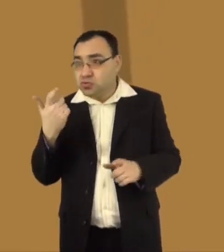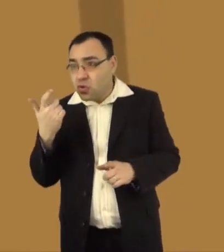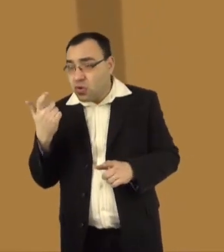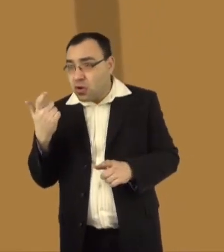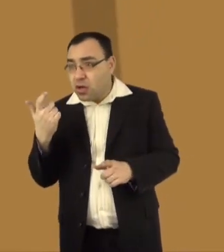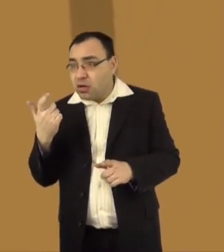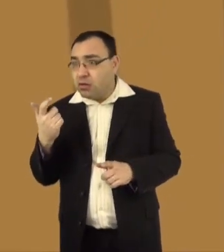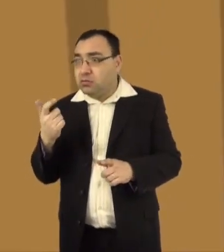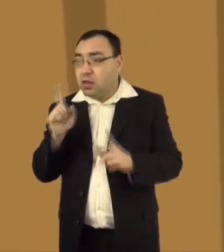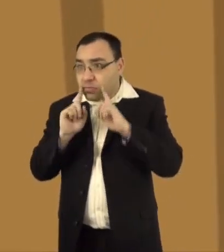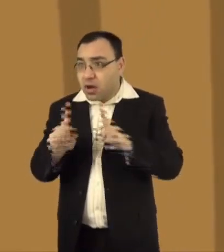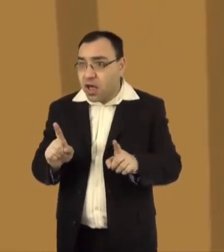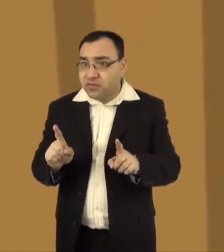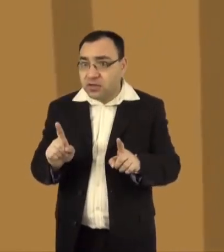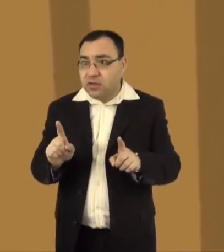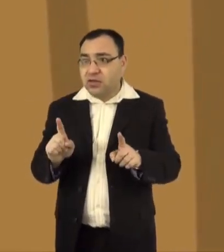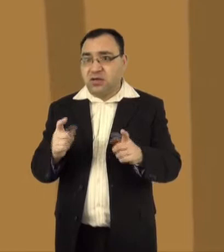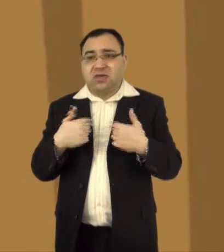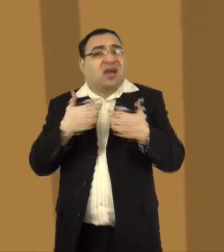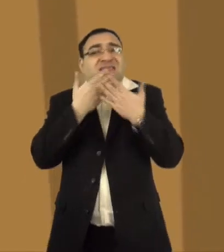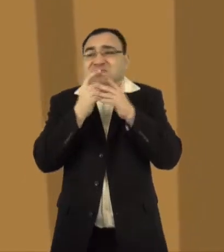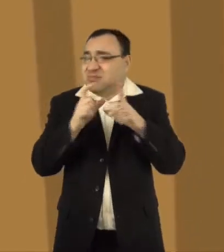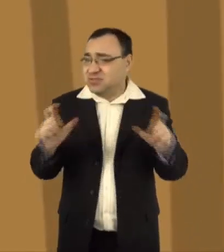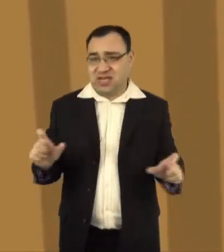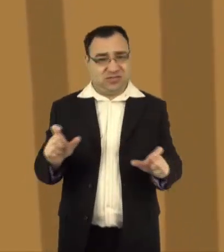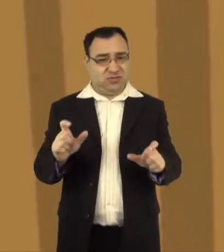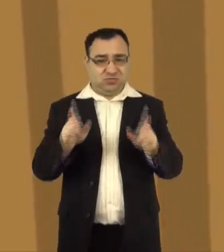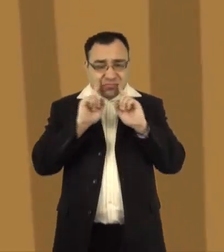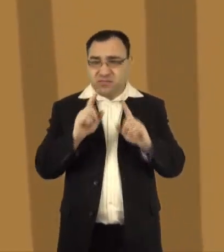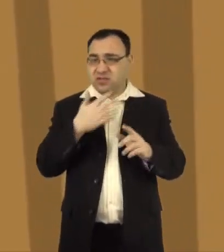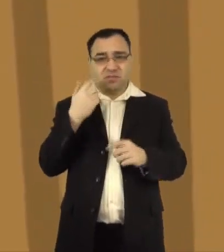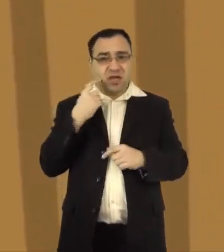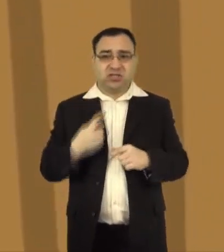Co? Jak to? Ja naprawdę nie mam czasu, to nie była ściema.